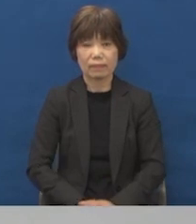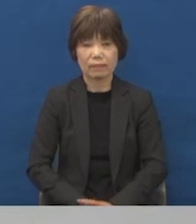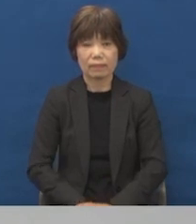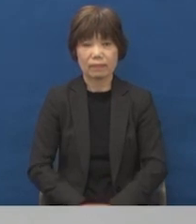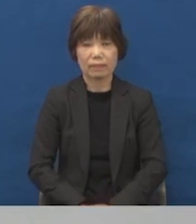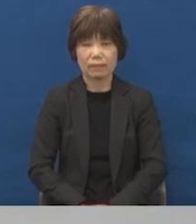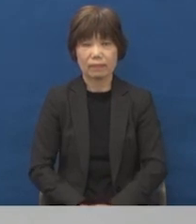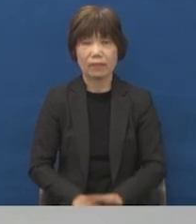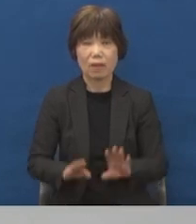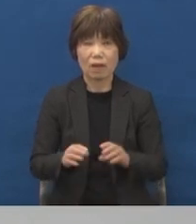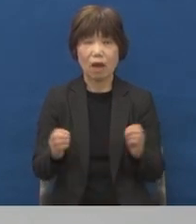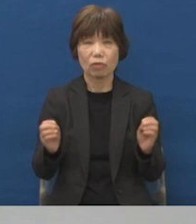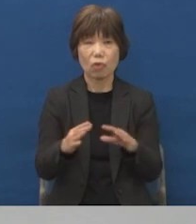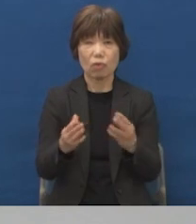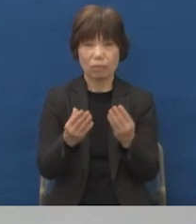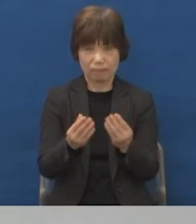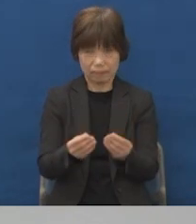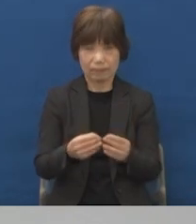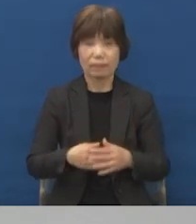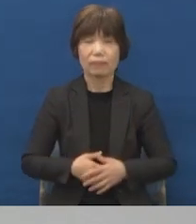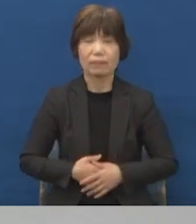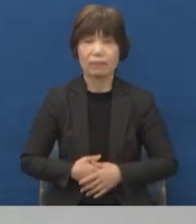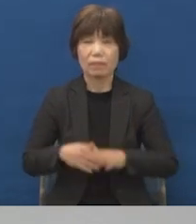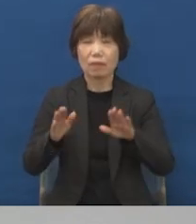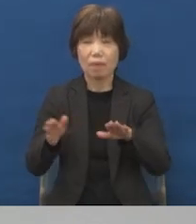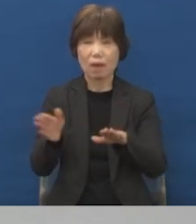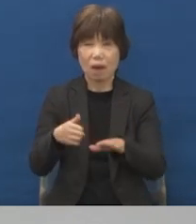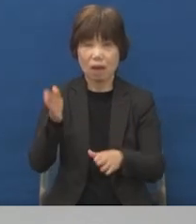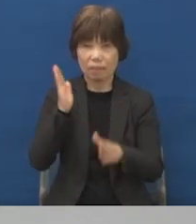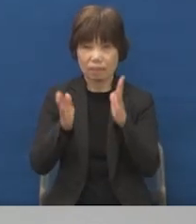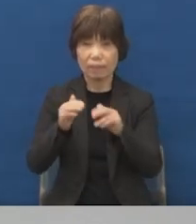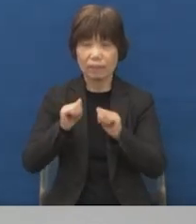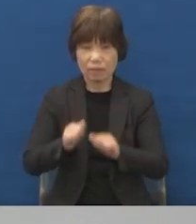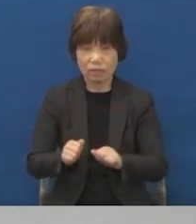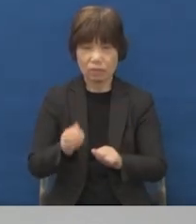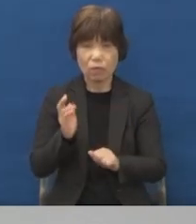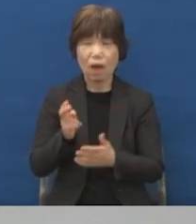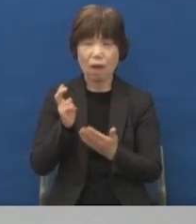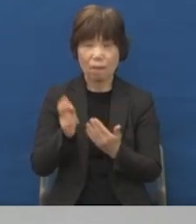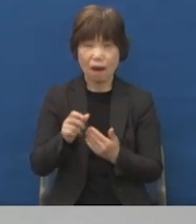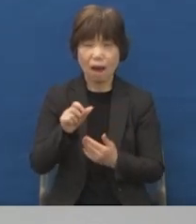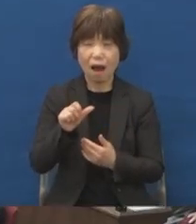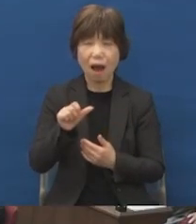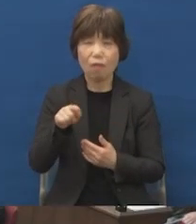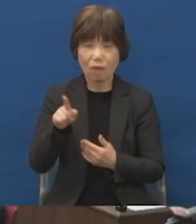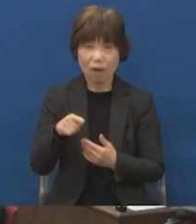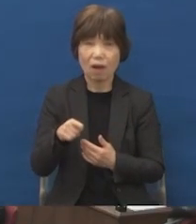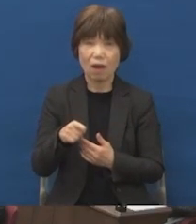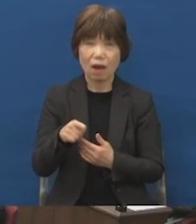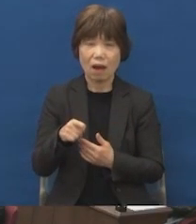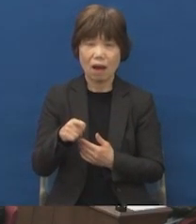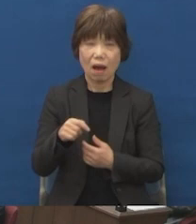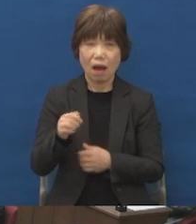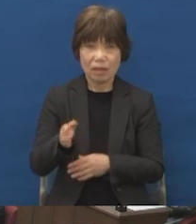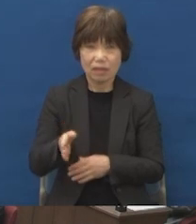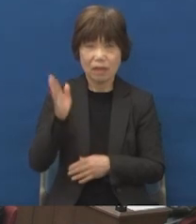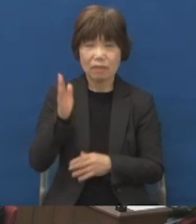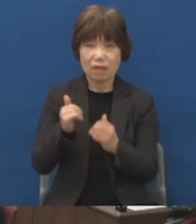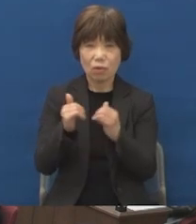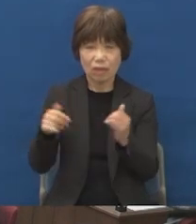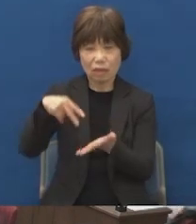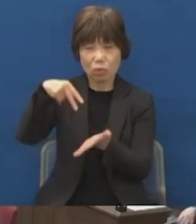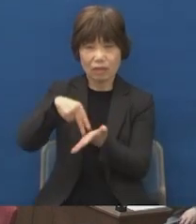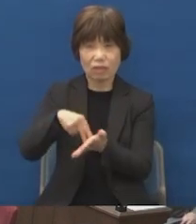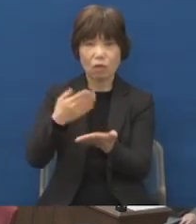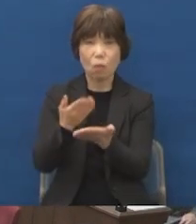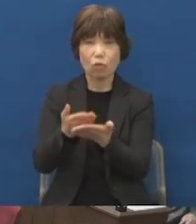これをもって討論を終結いたします。これより表決を取ります。本案は原案の通り可決することに賛成の方の起立を求